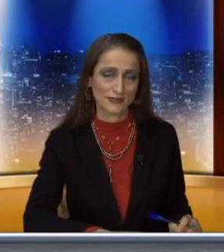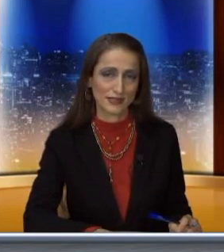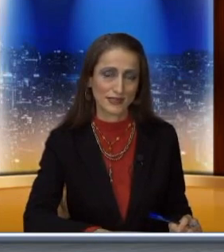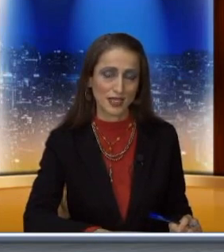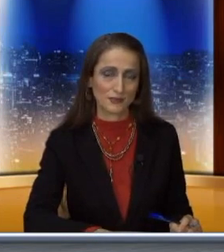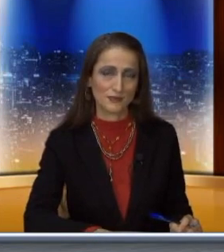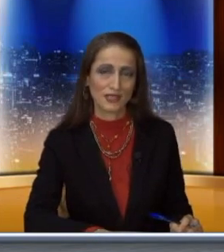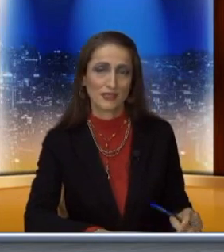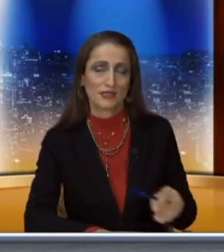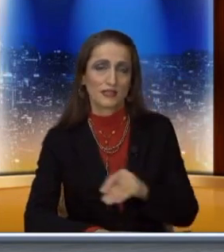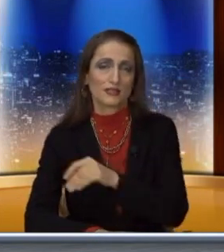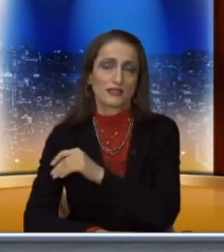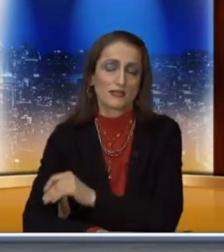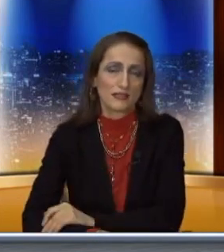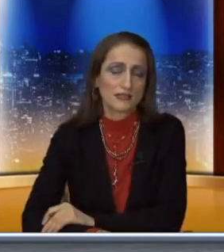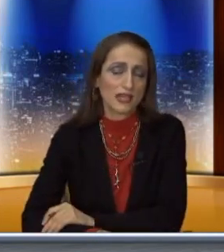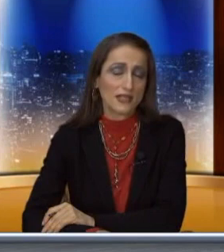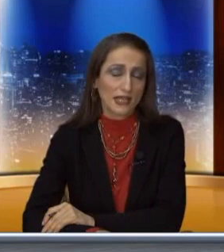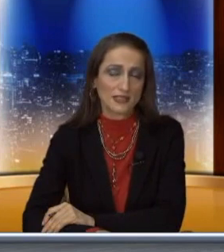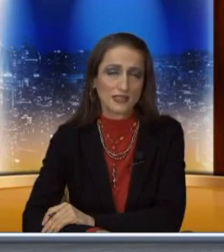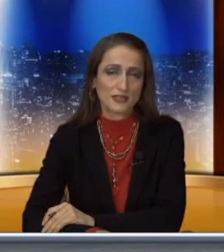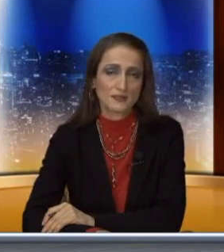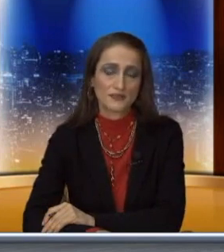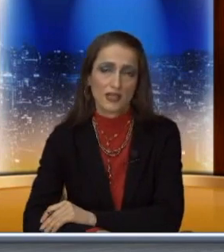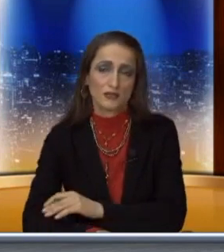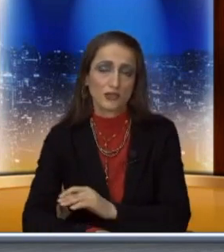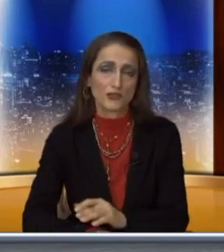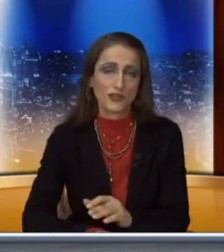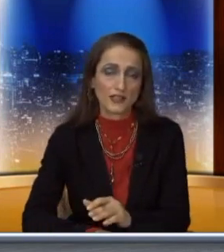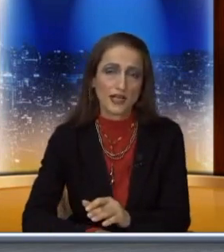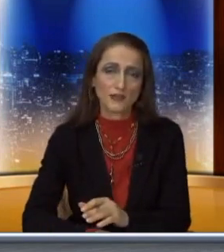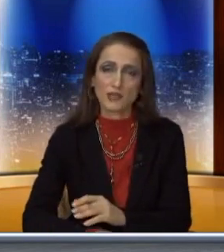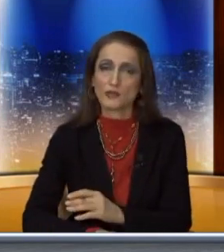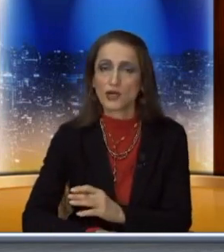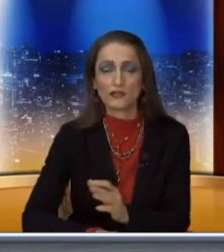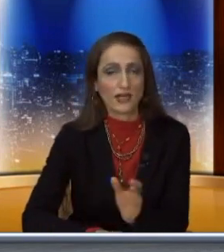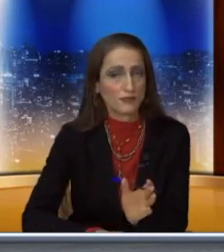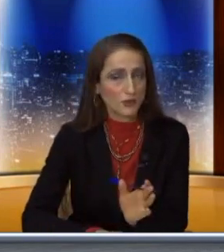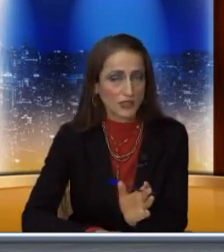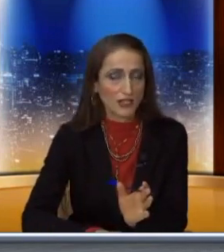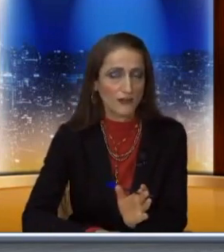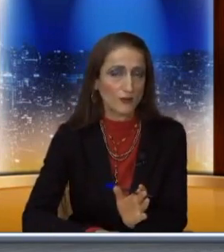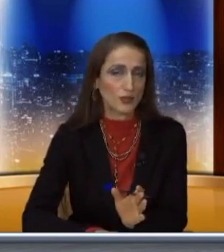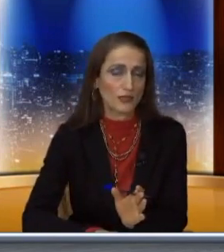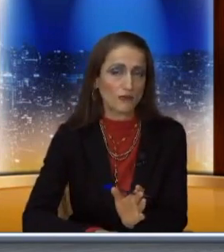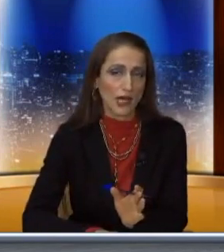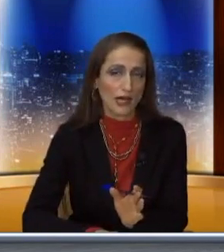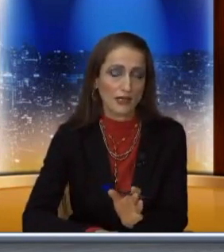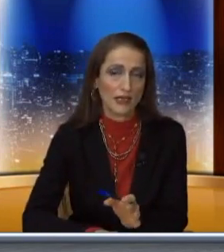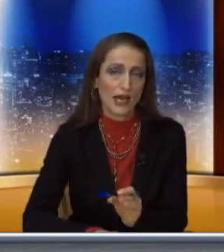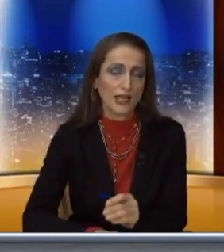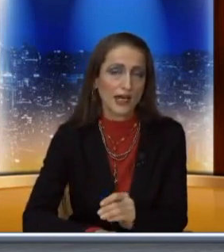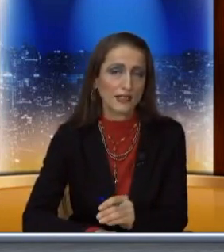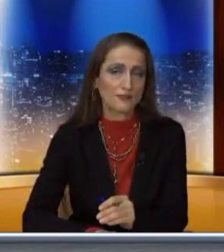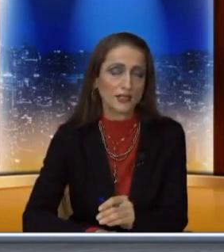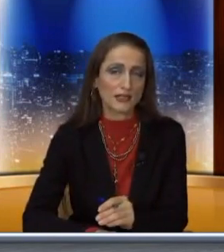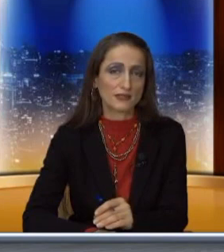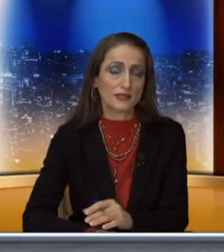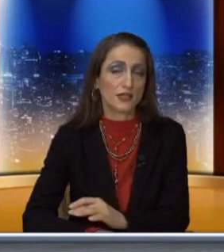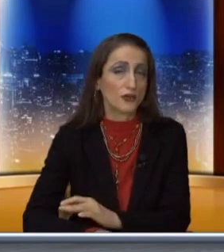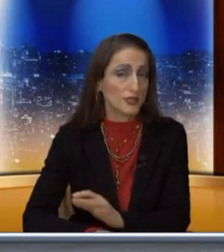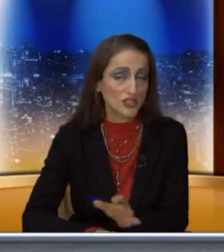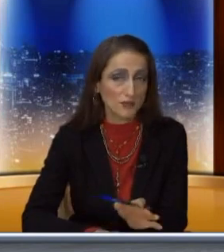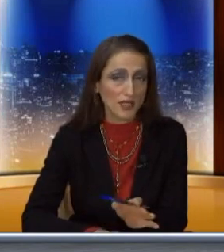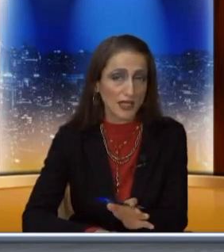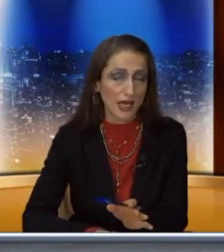العراق. نعم أستاذ العزيز، نعرف العراق بمكونات مختلفة ومتنوعة، هل هذا